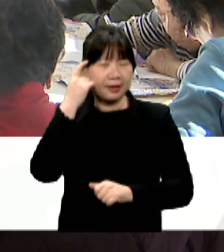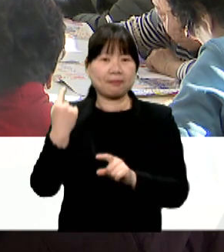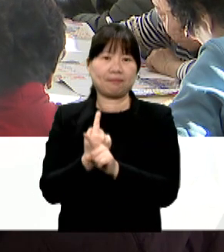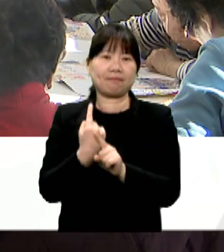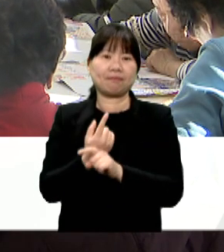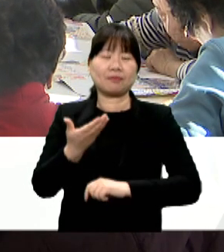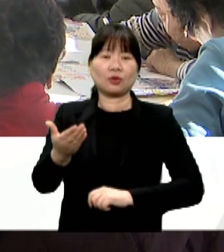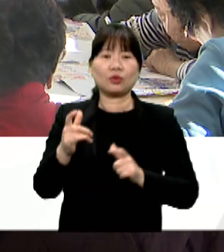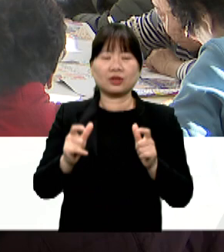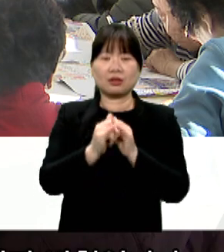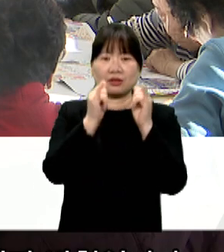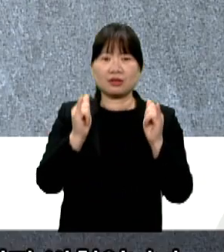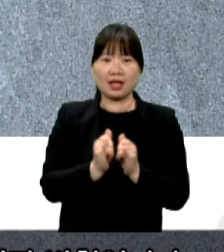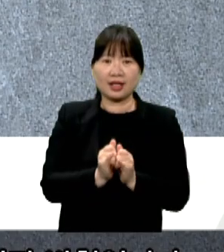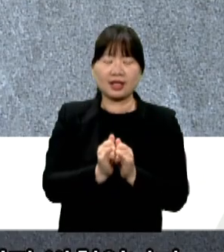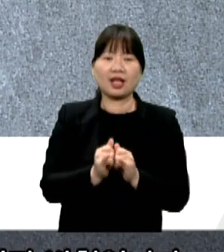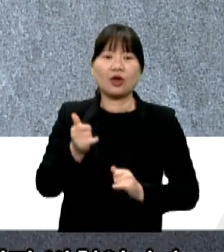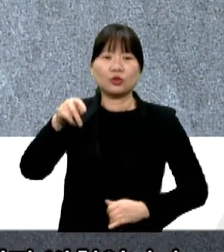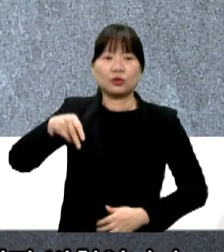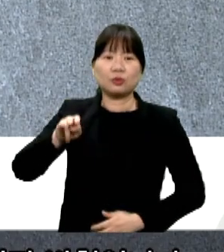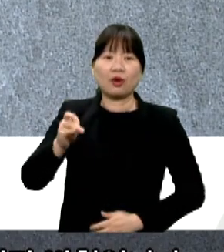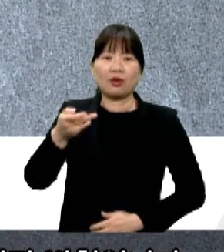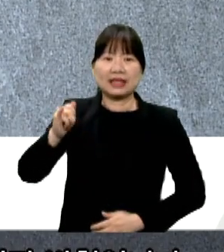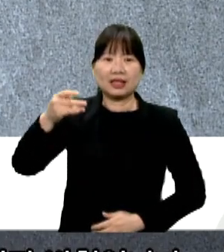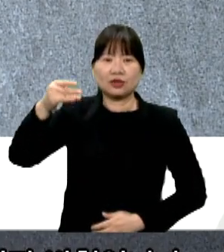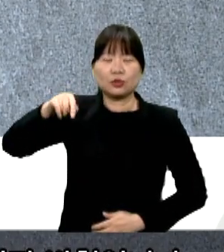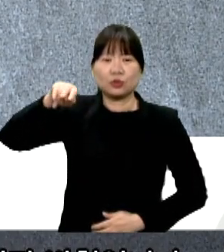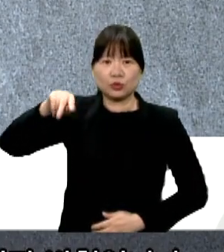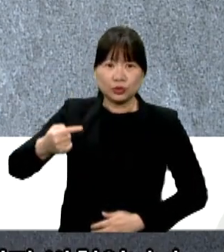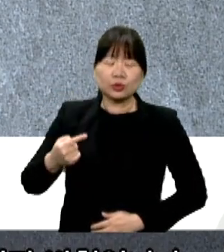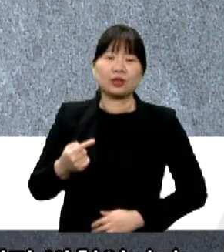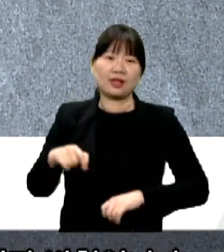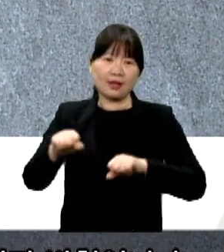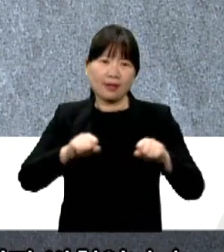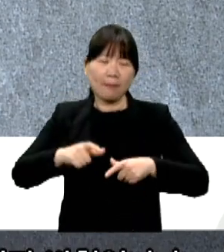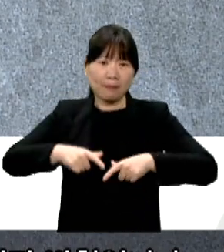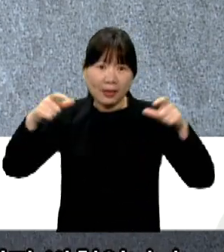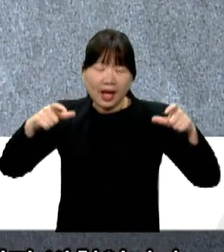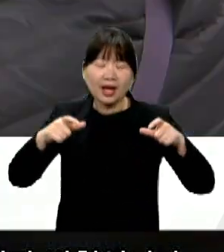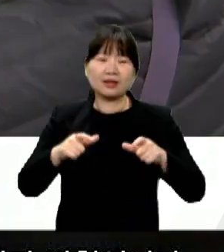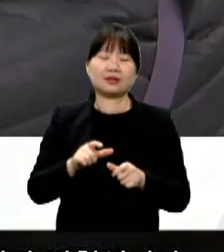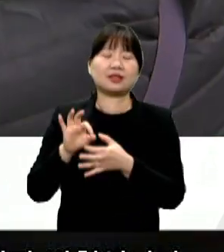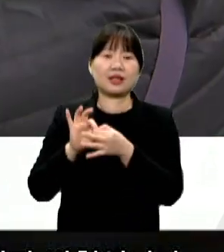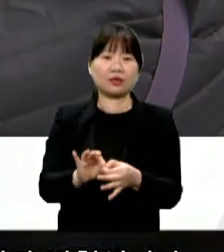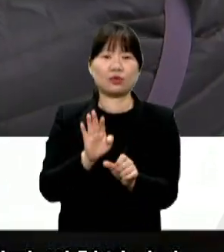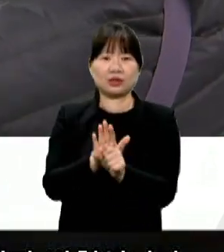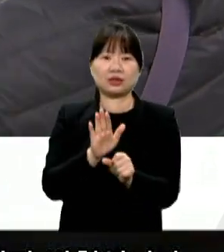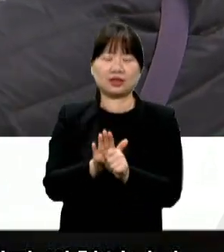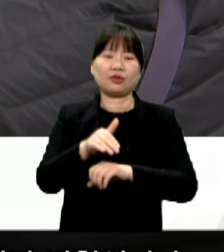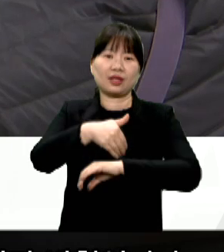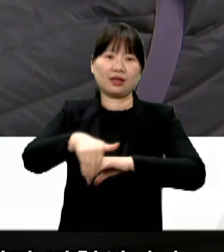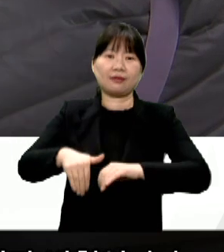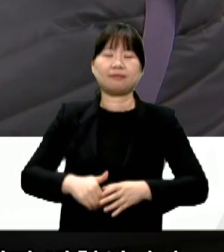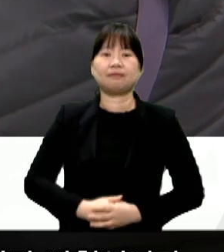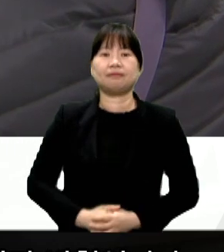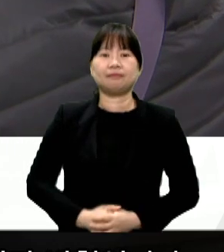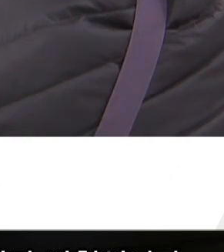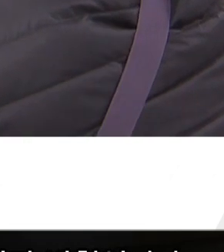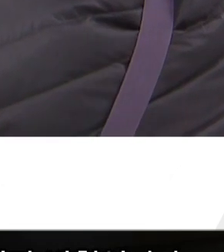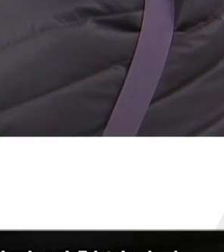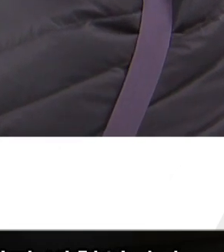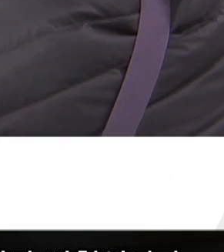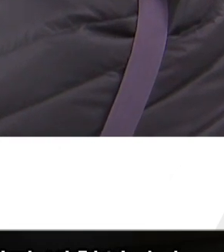대한 인식을 바로잡고 지역사회에 휴머니튜드 케어에 대한 관심이 확산될 수 있도록 지속적인 지원을